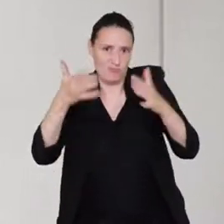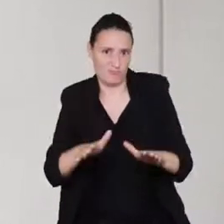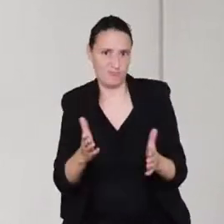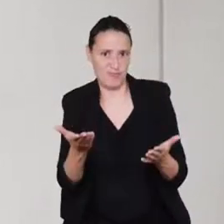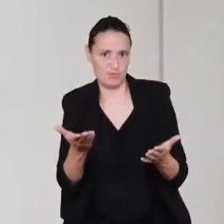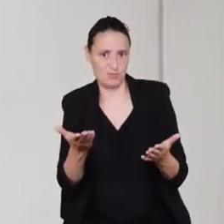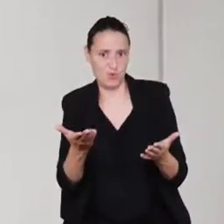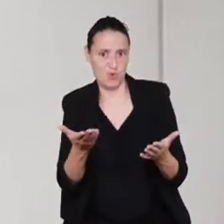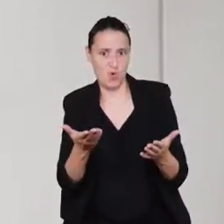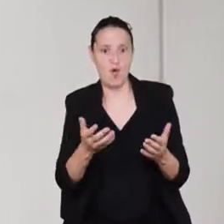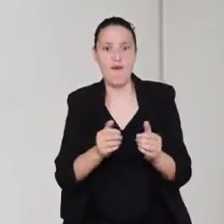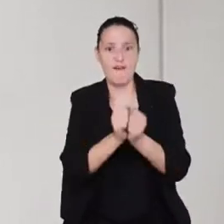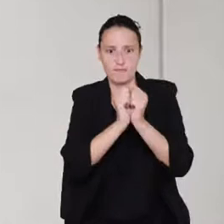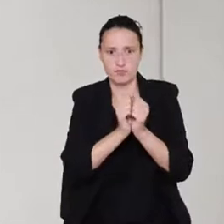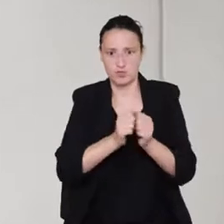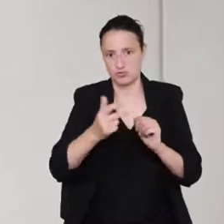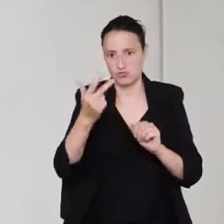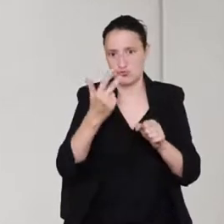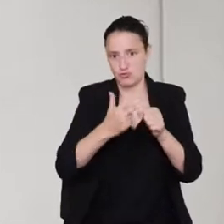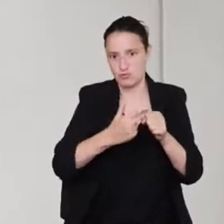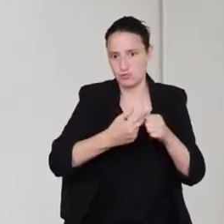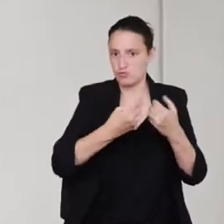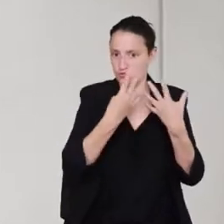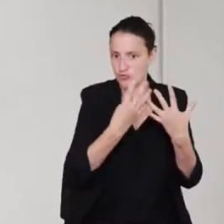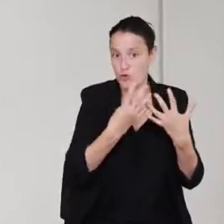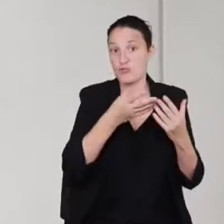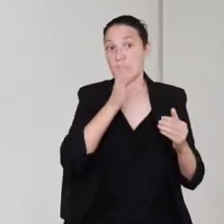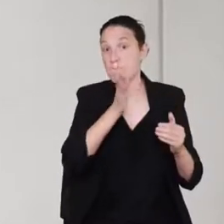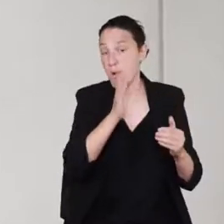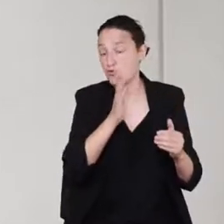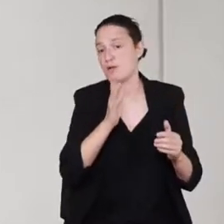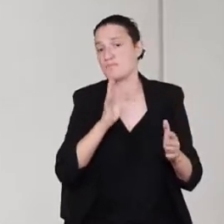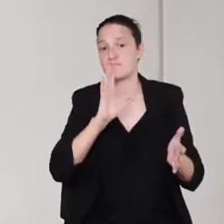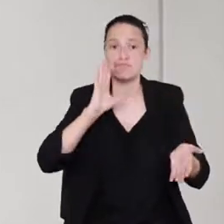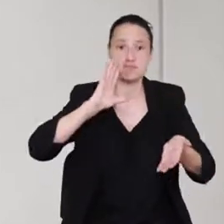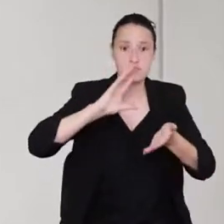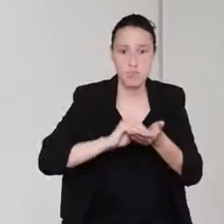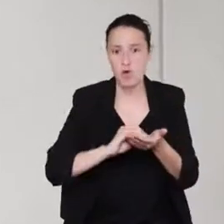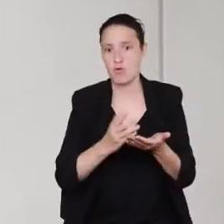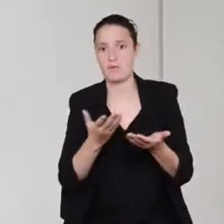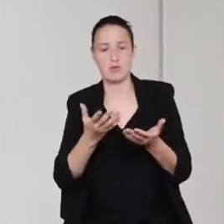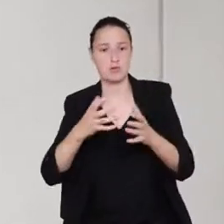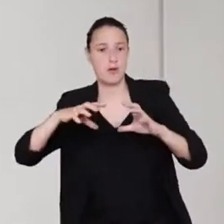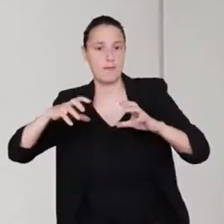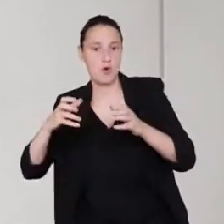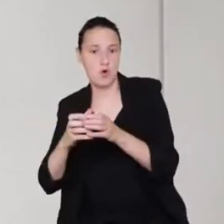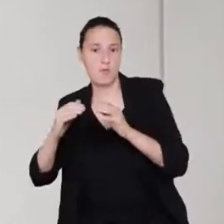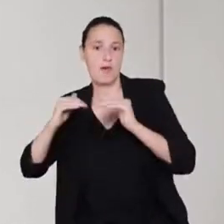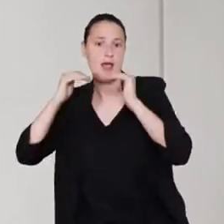w wrześniu 1939 roku. Potem znowu mamy wytrzebienie polskich elit.